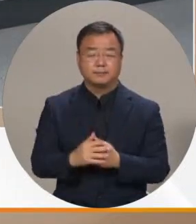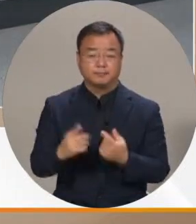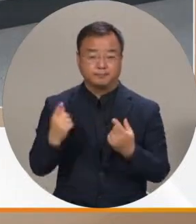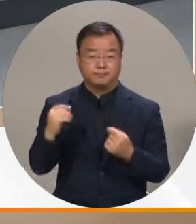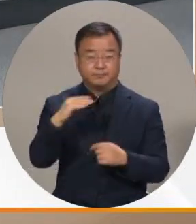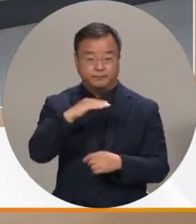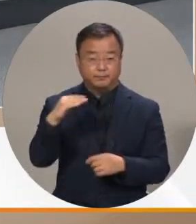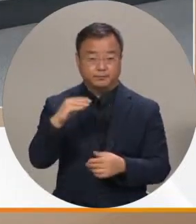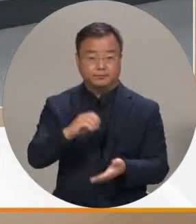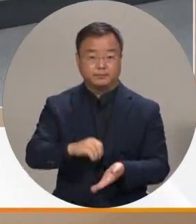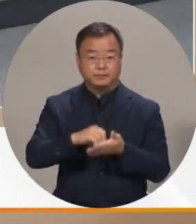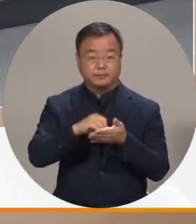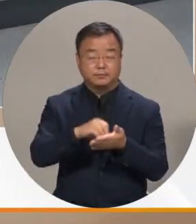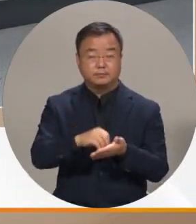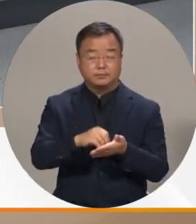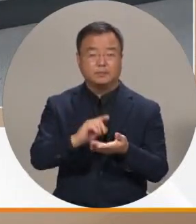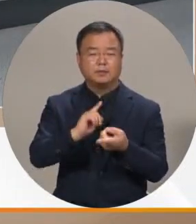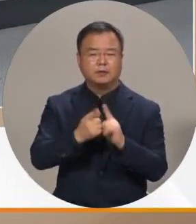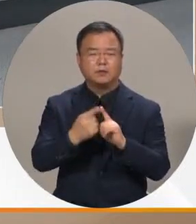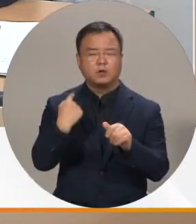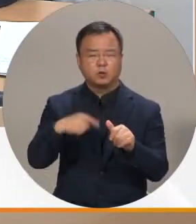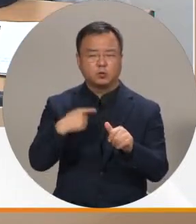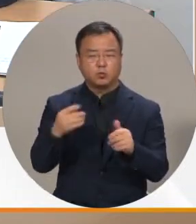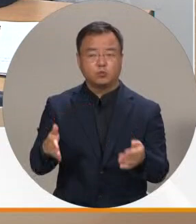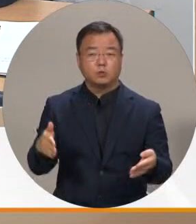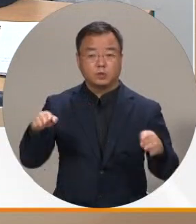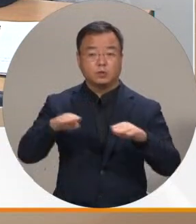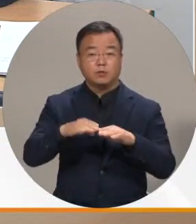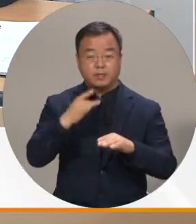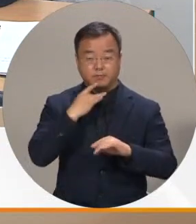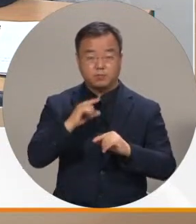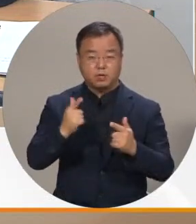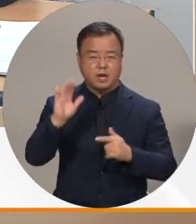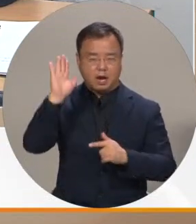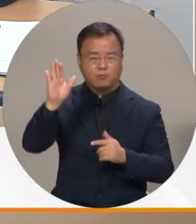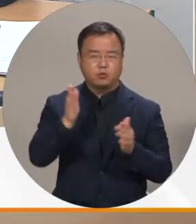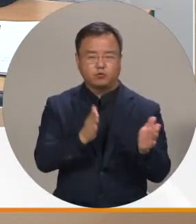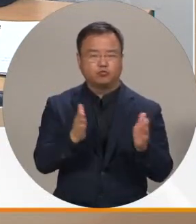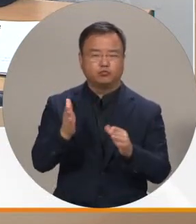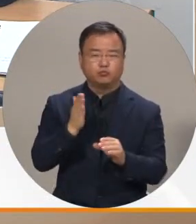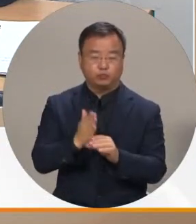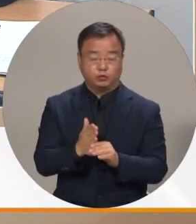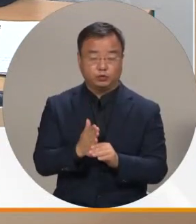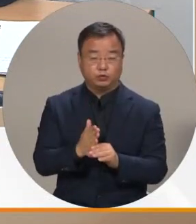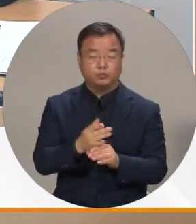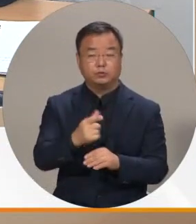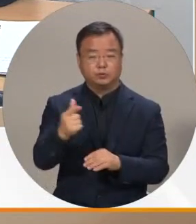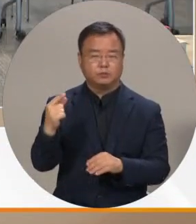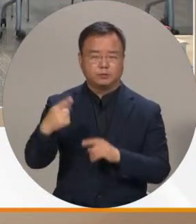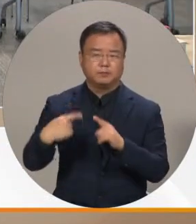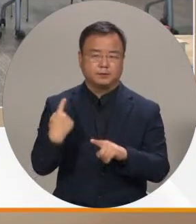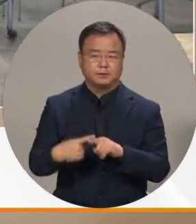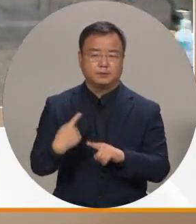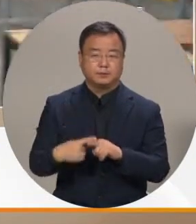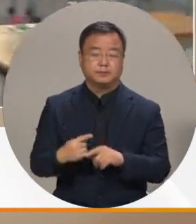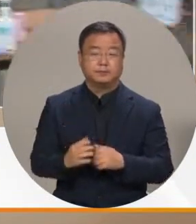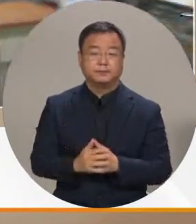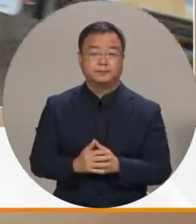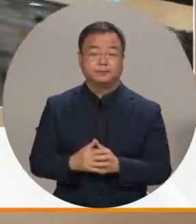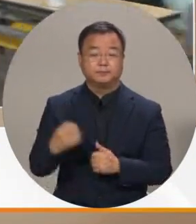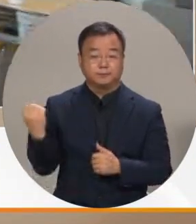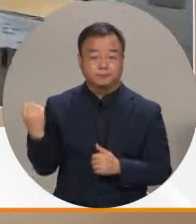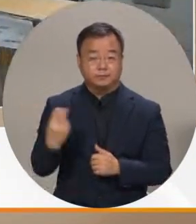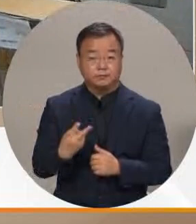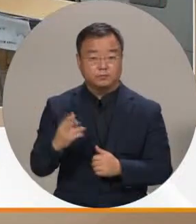기준에 어떤 등록대한 교육기관뿐만 아니라 그 앞으로 등록을 준비하고 있는 등록 대안학교 또한 마찬가지입니다 그리고